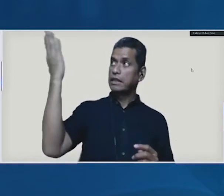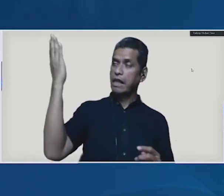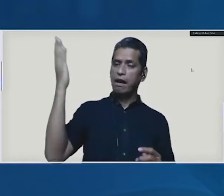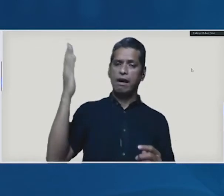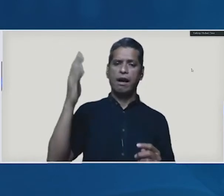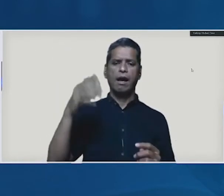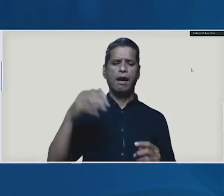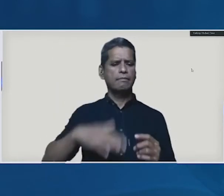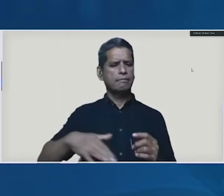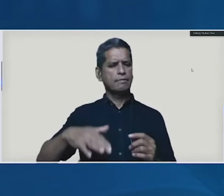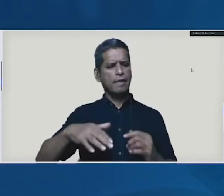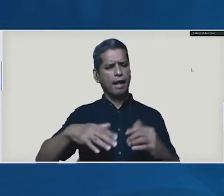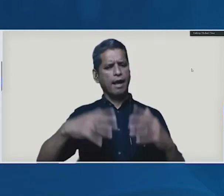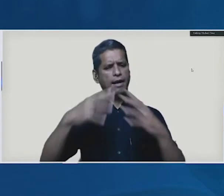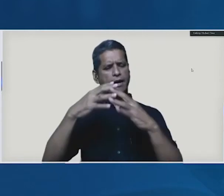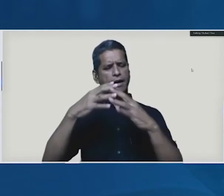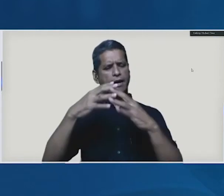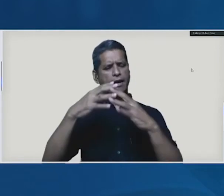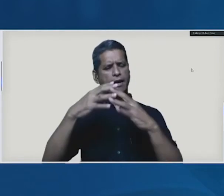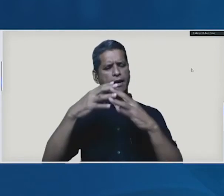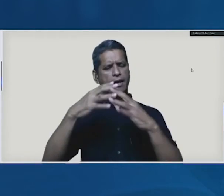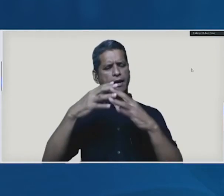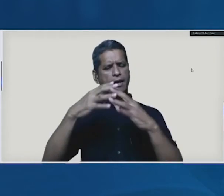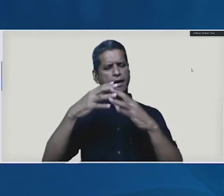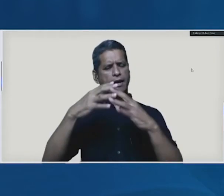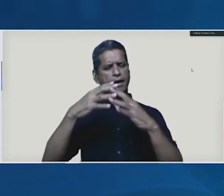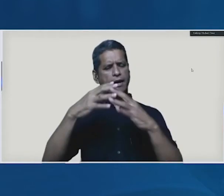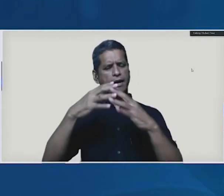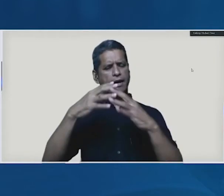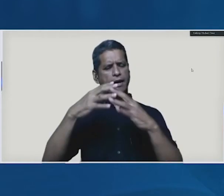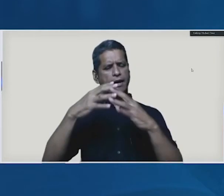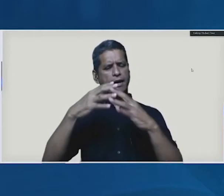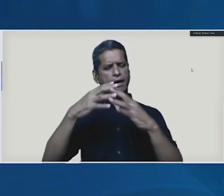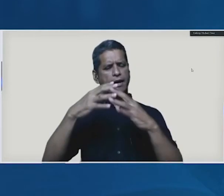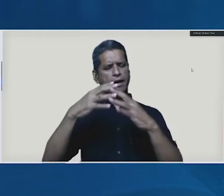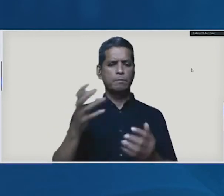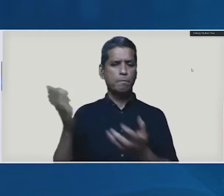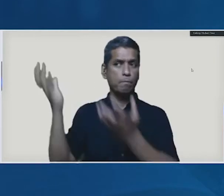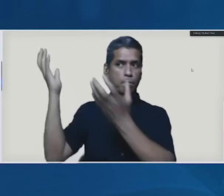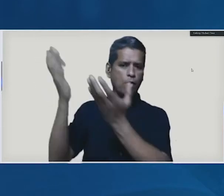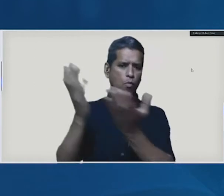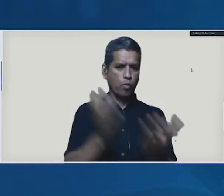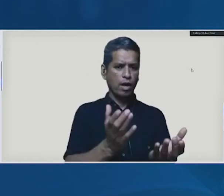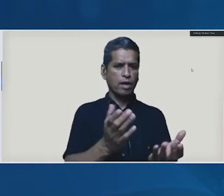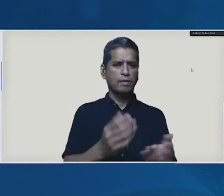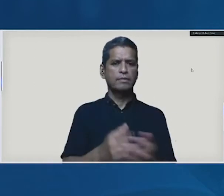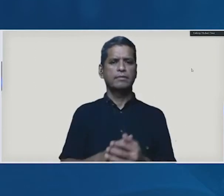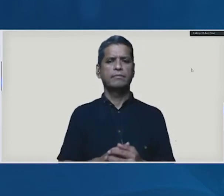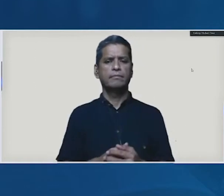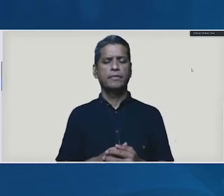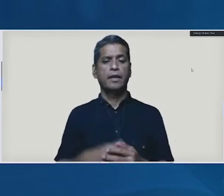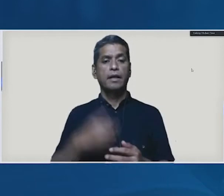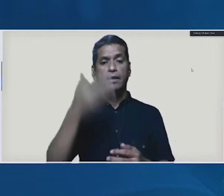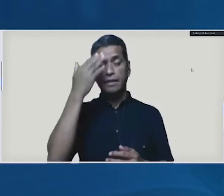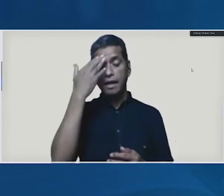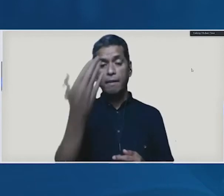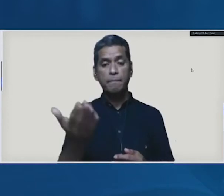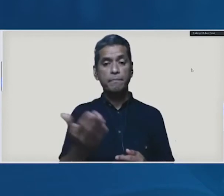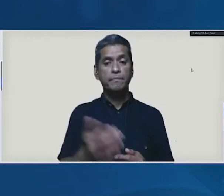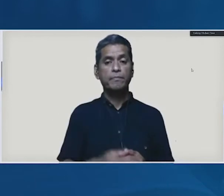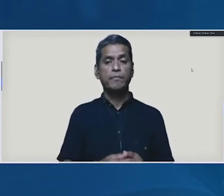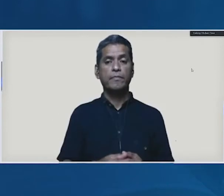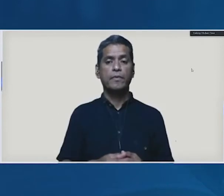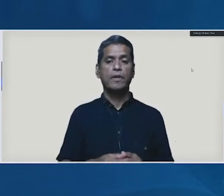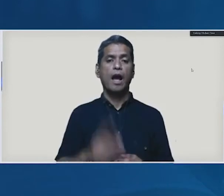dibawa oleh Yesus mengakhiri segala kerajaan yang lain Kenapa oleh karena ada